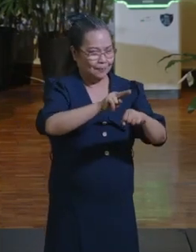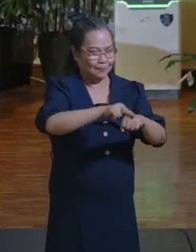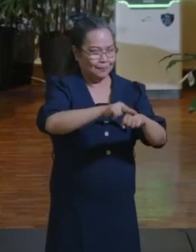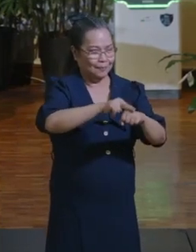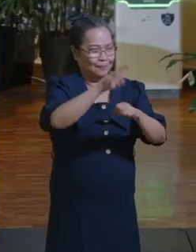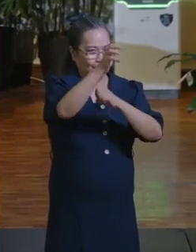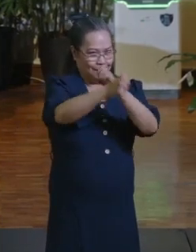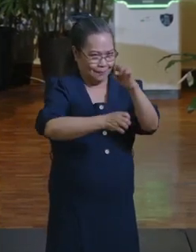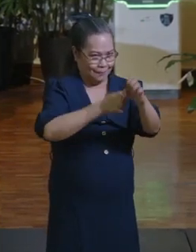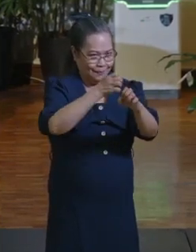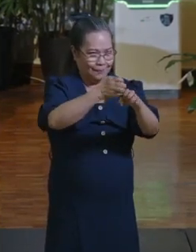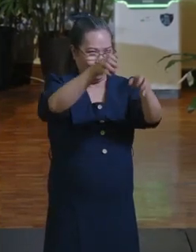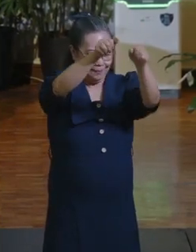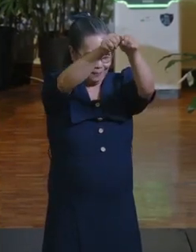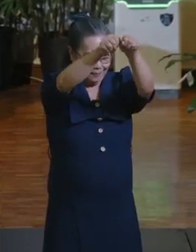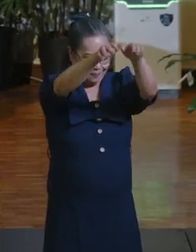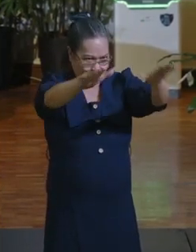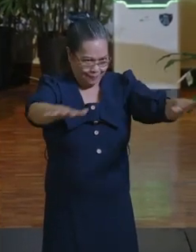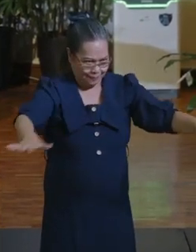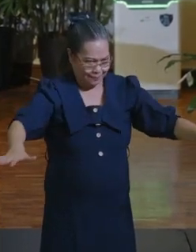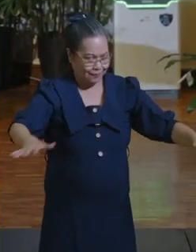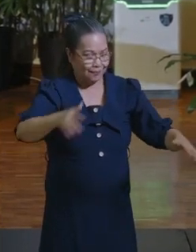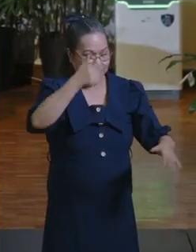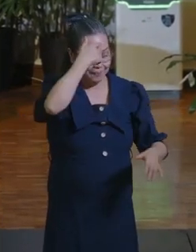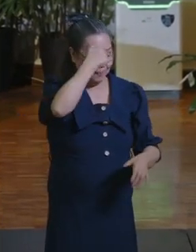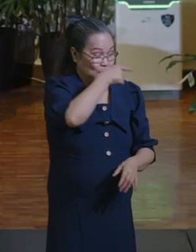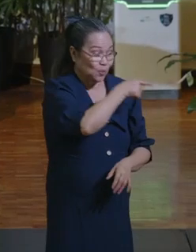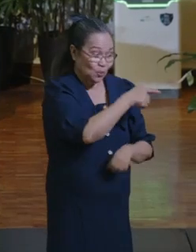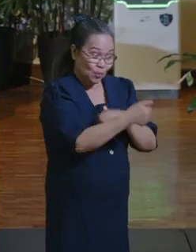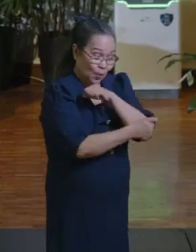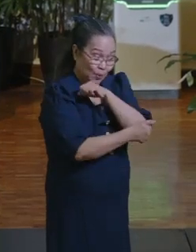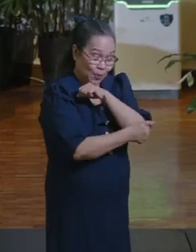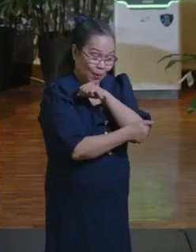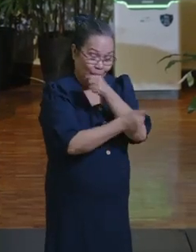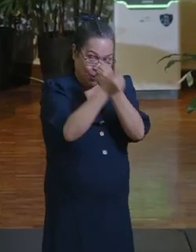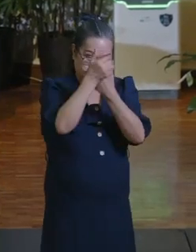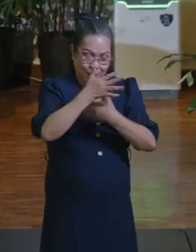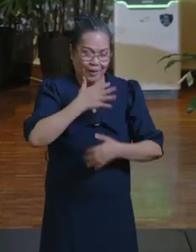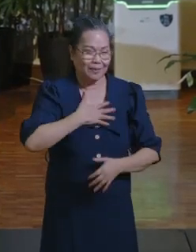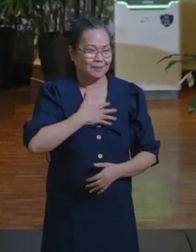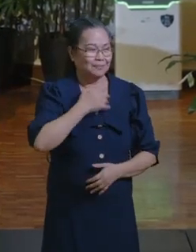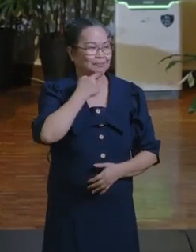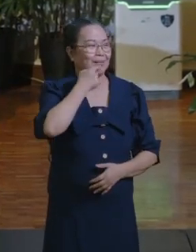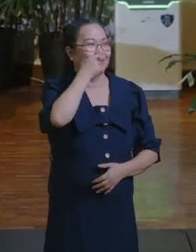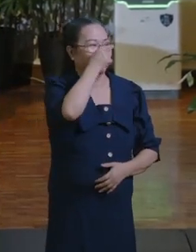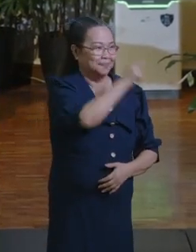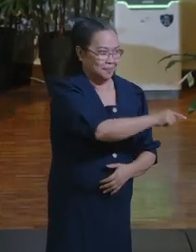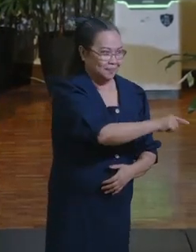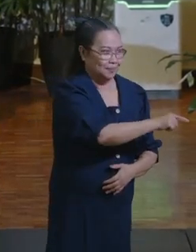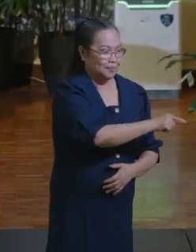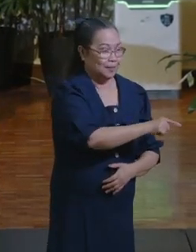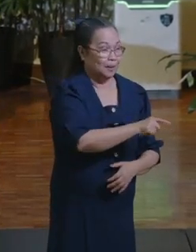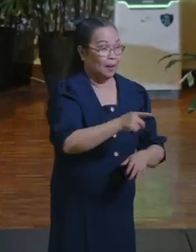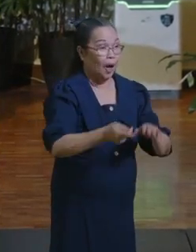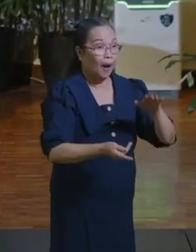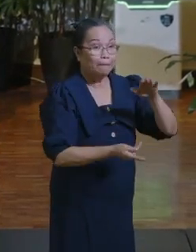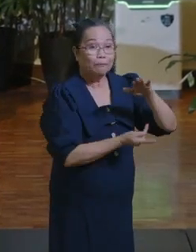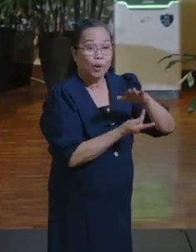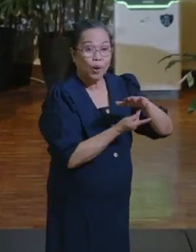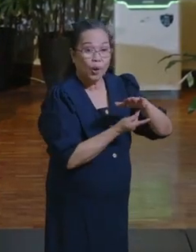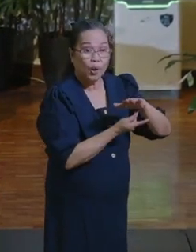be blessed because you have obeyed my voice. At ang interpretation ni Pablo